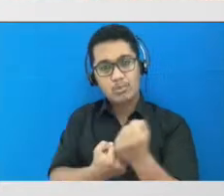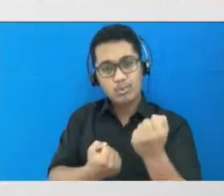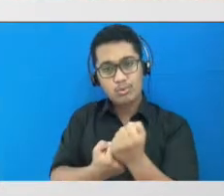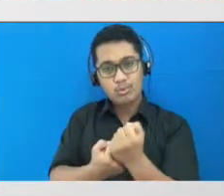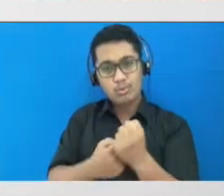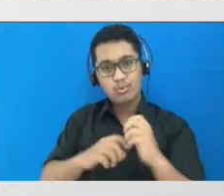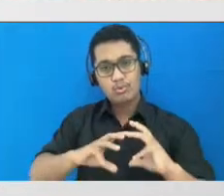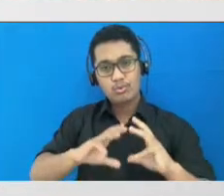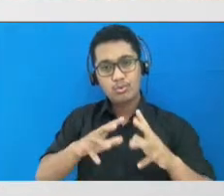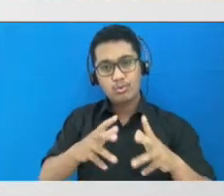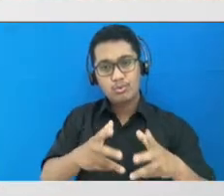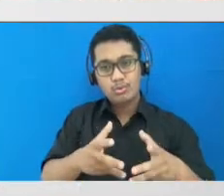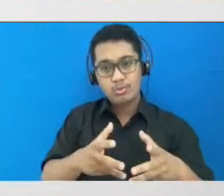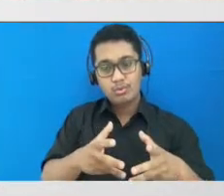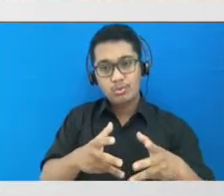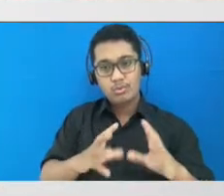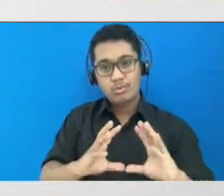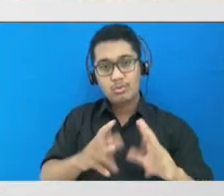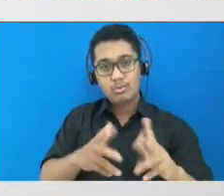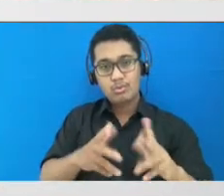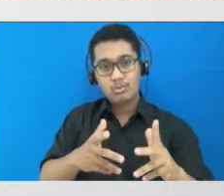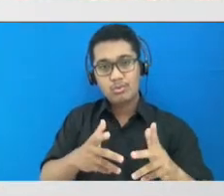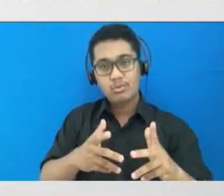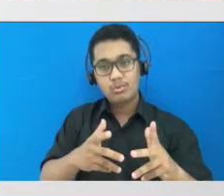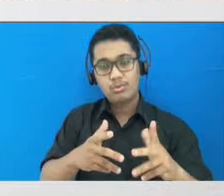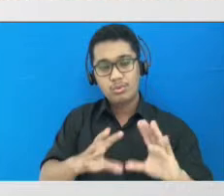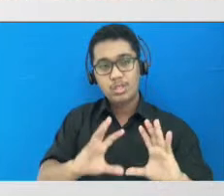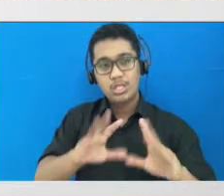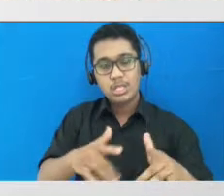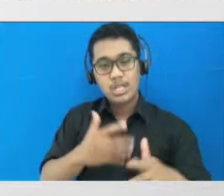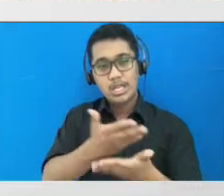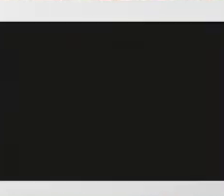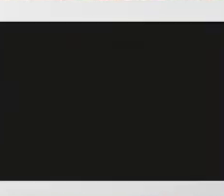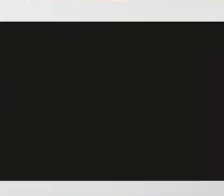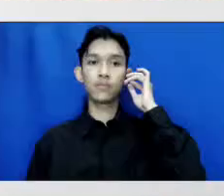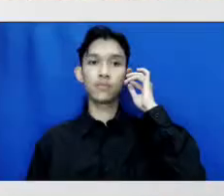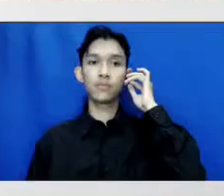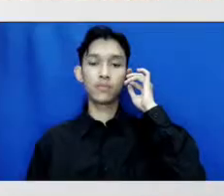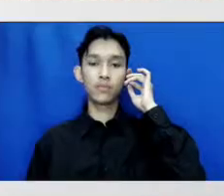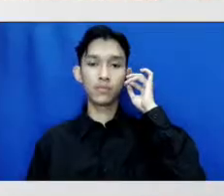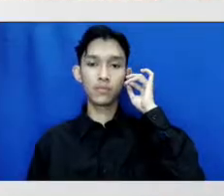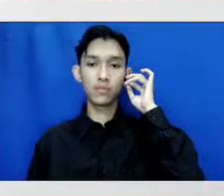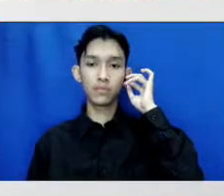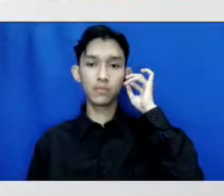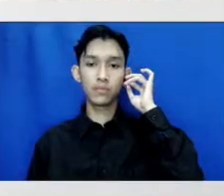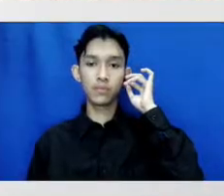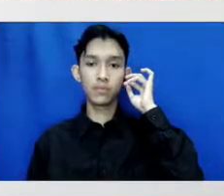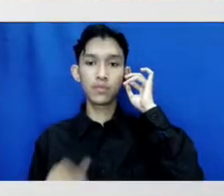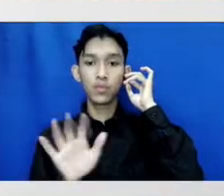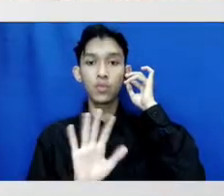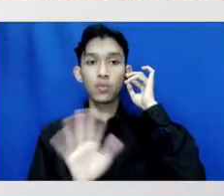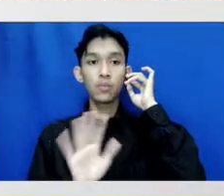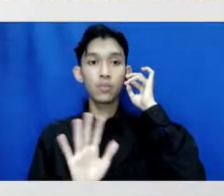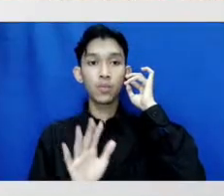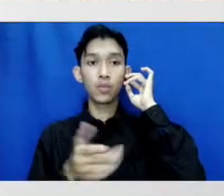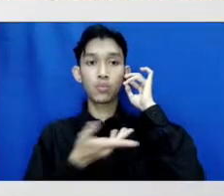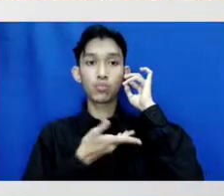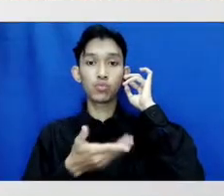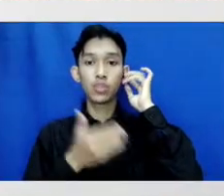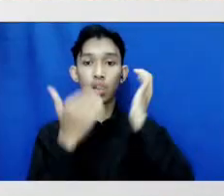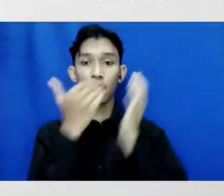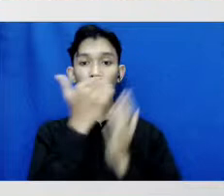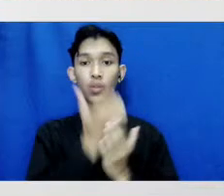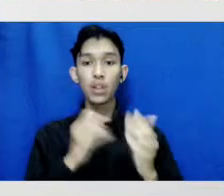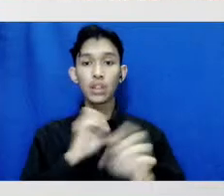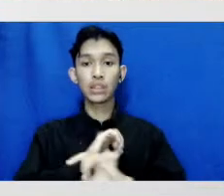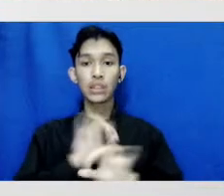dunia digital, ekosistem digital di Indonesia itu belum punya aturan yang jelas